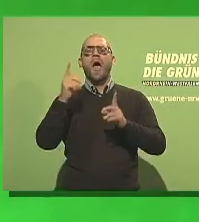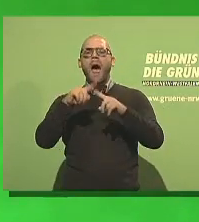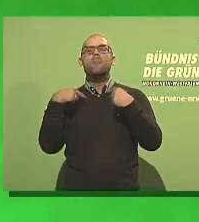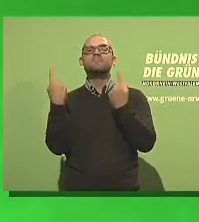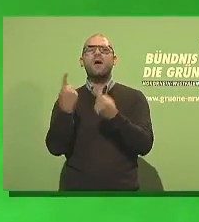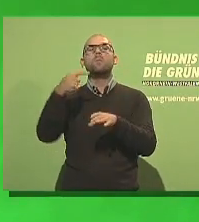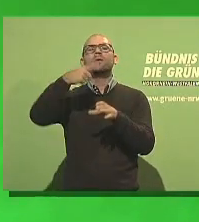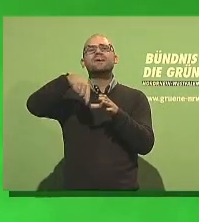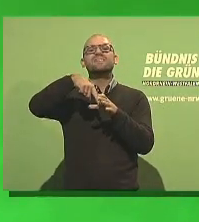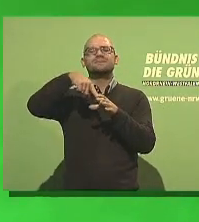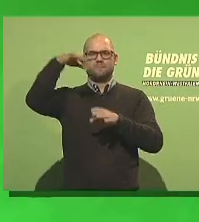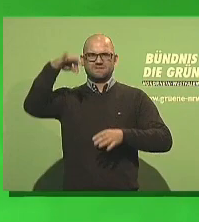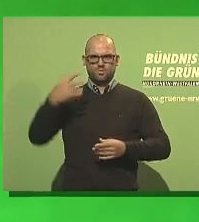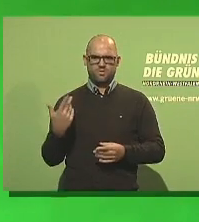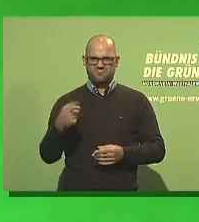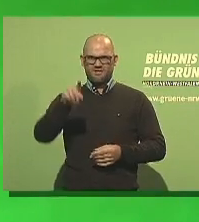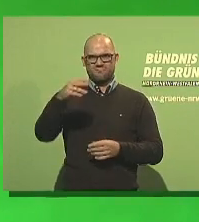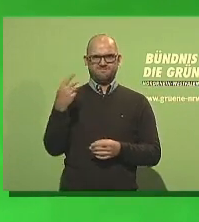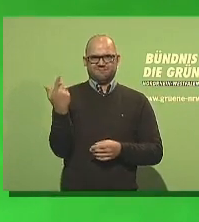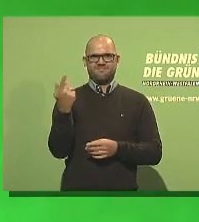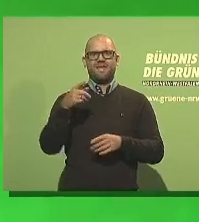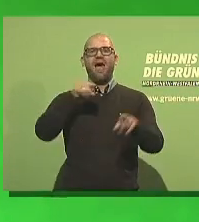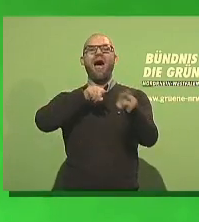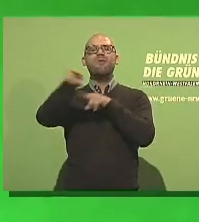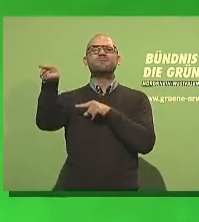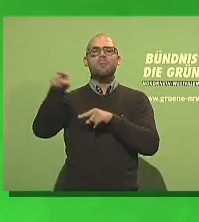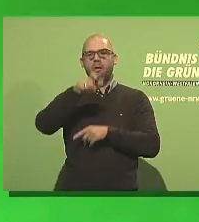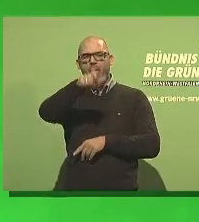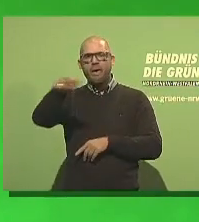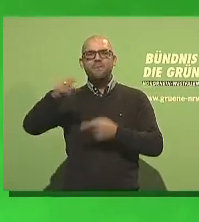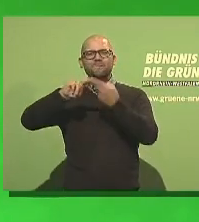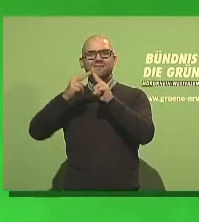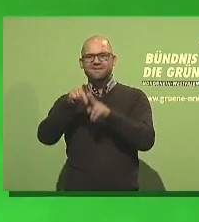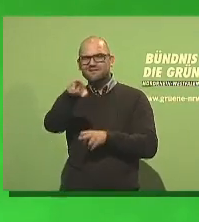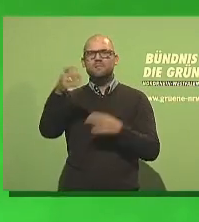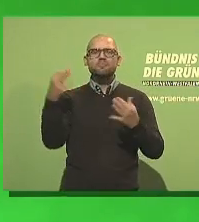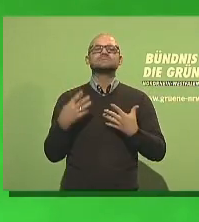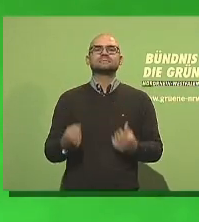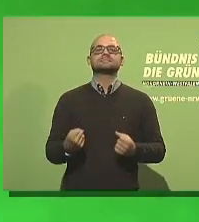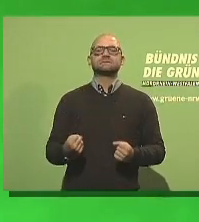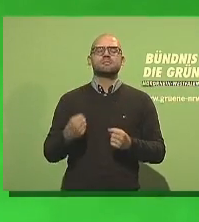um auch die letzten 3 FDP-Mitglieder noch mit sicheren Jobs zu versorgen. Und